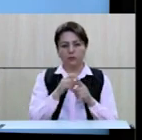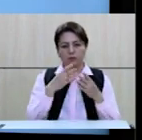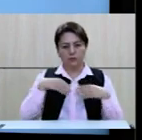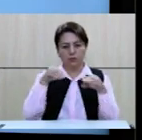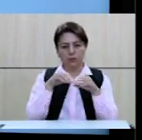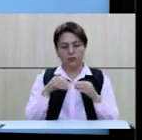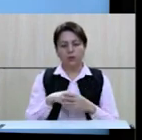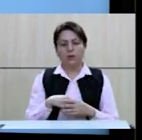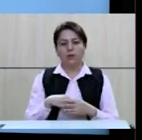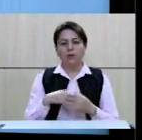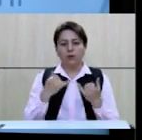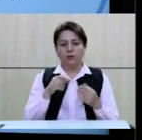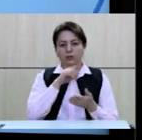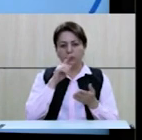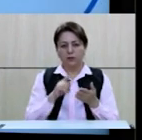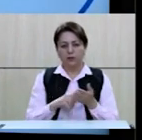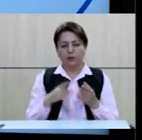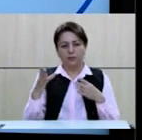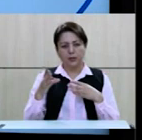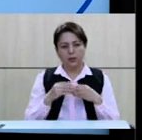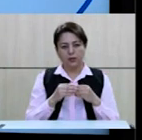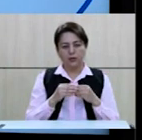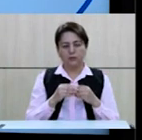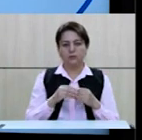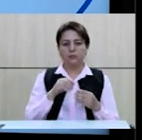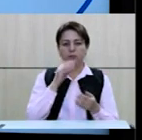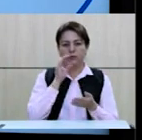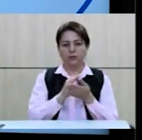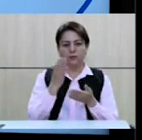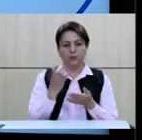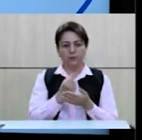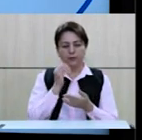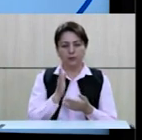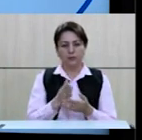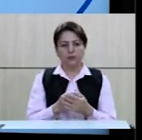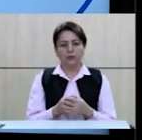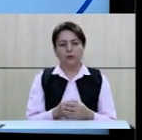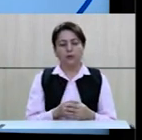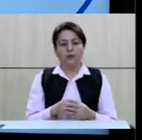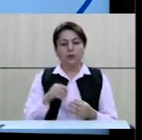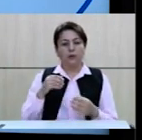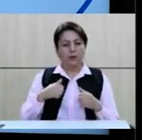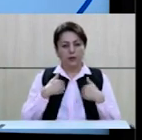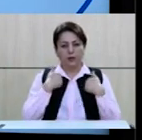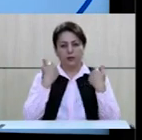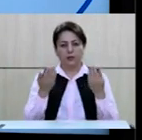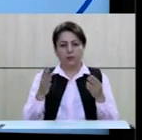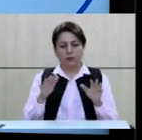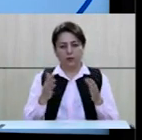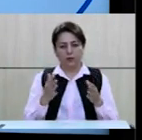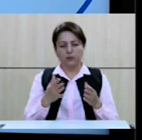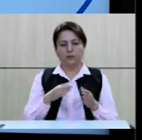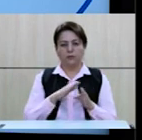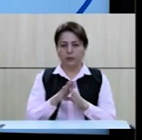Keling, savolga birgalikda javob topamiz. Harakat holatning bajarilish